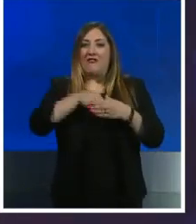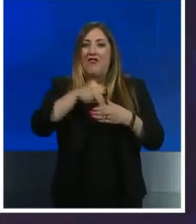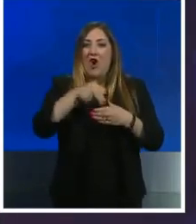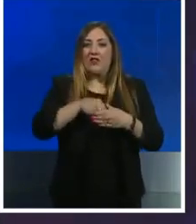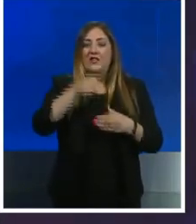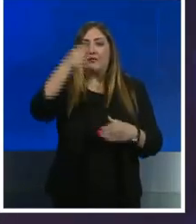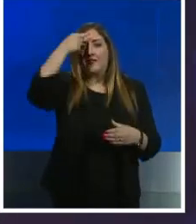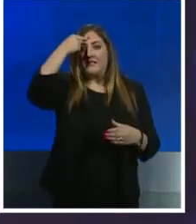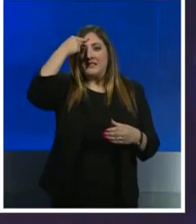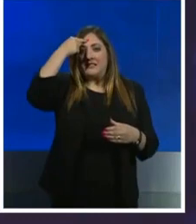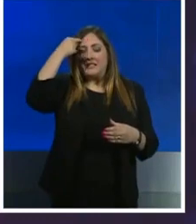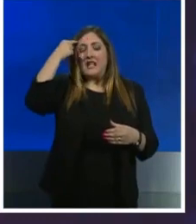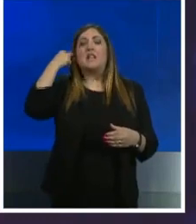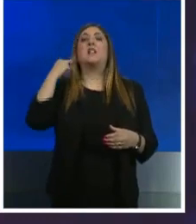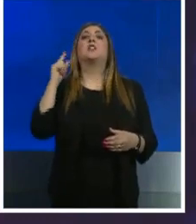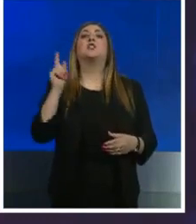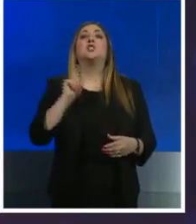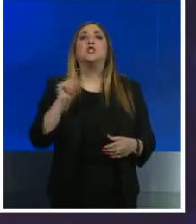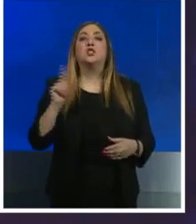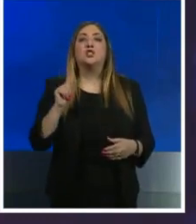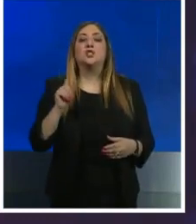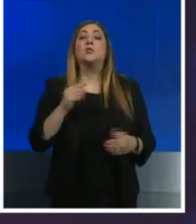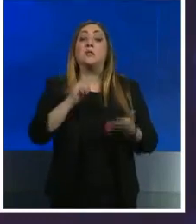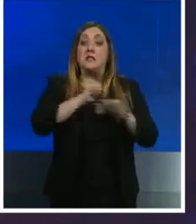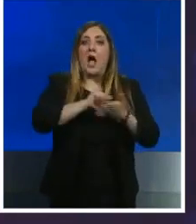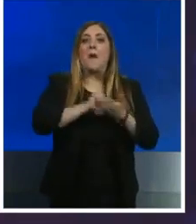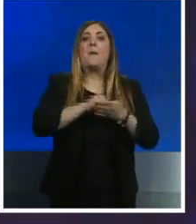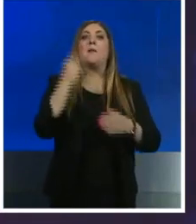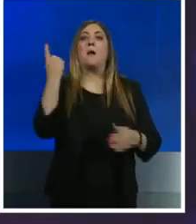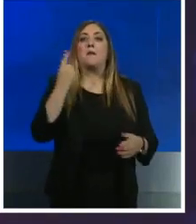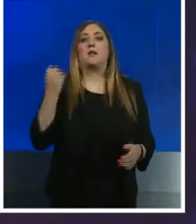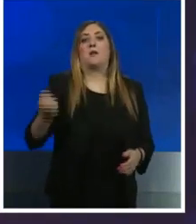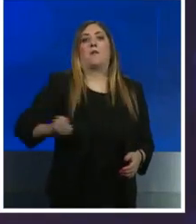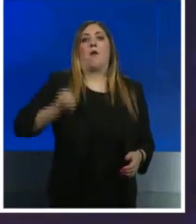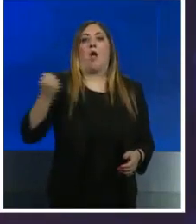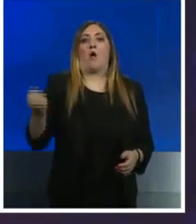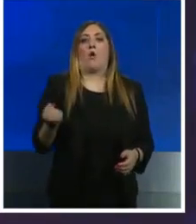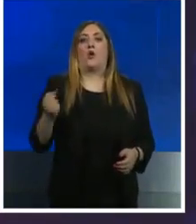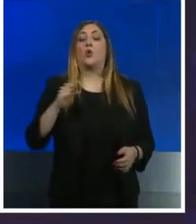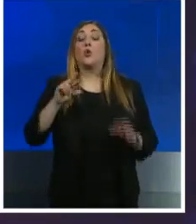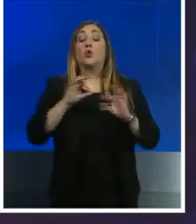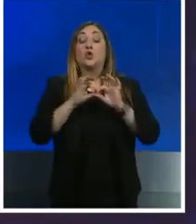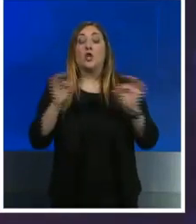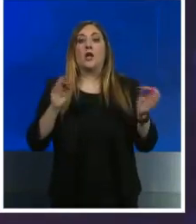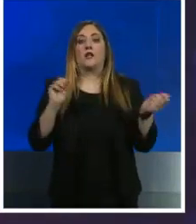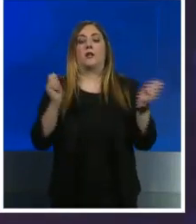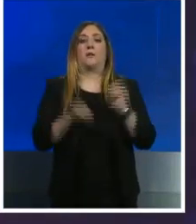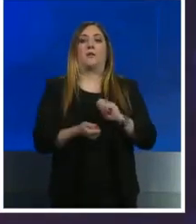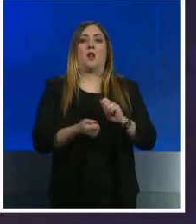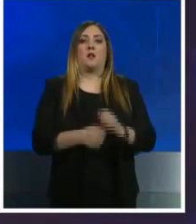qed jikkonferma lil dawk li hemm fil-poter u ma jinbidel xejn.